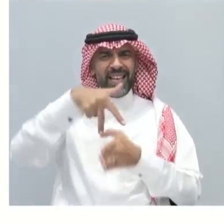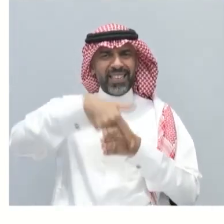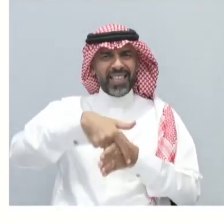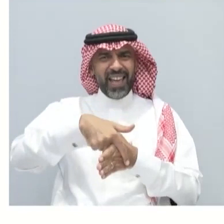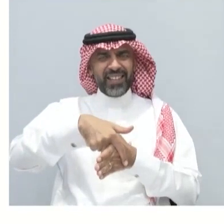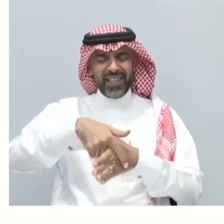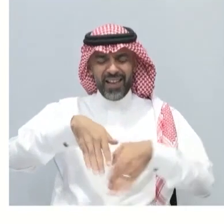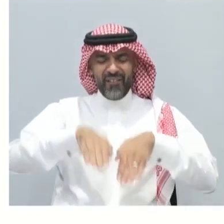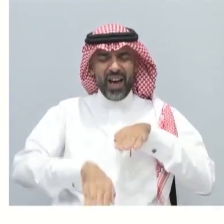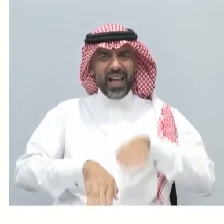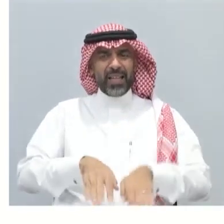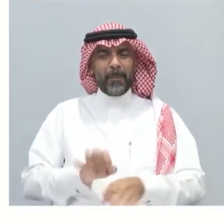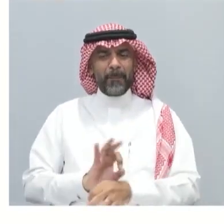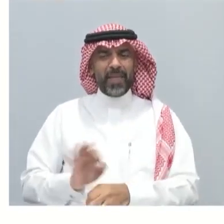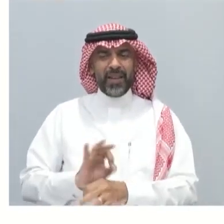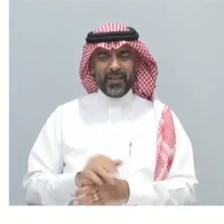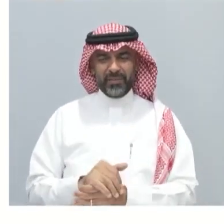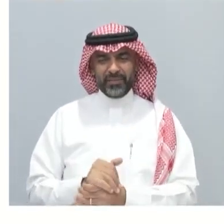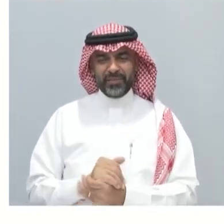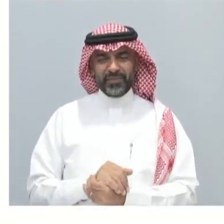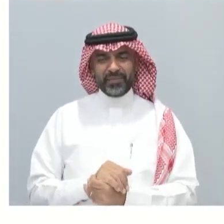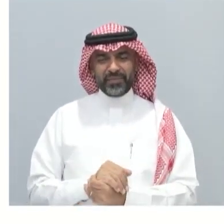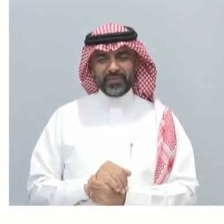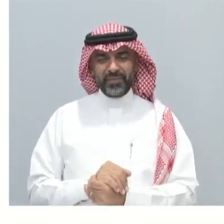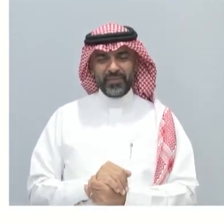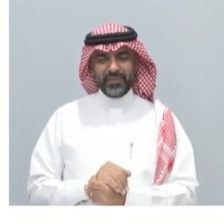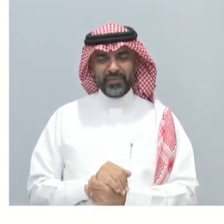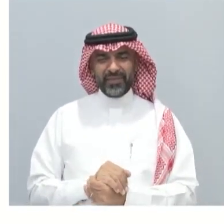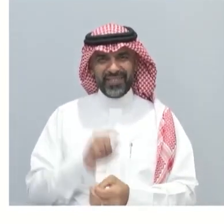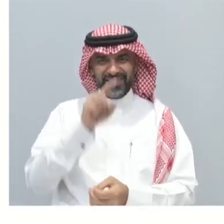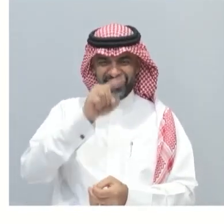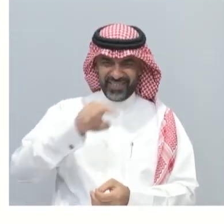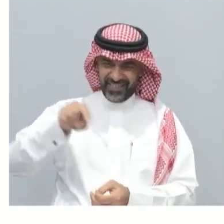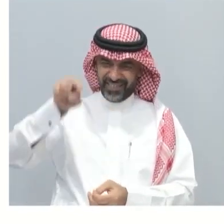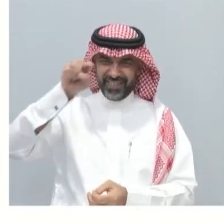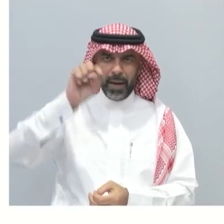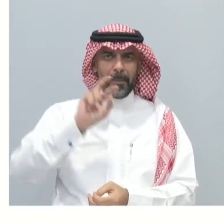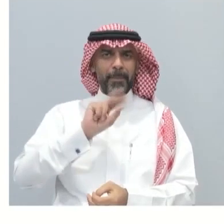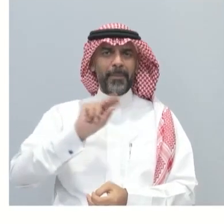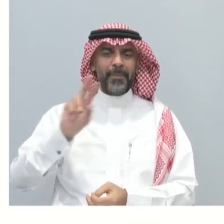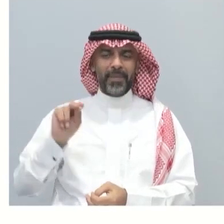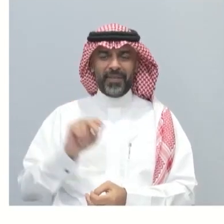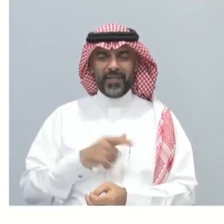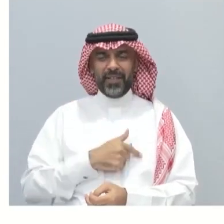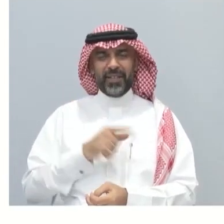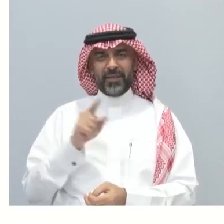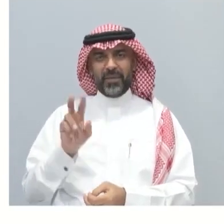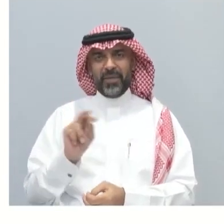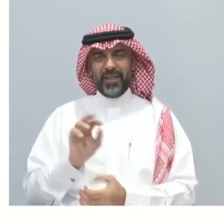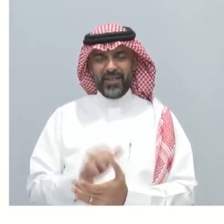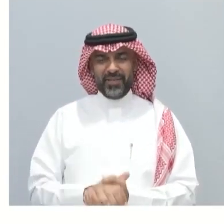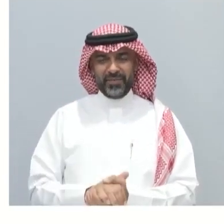يشبه ماذا حذوه الفرس لذا من هنا اتت التسميه بسرطان حذاء